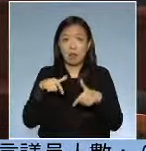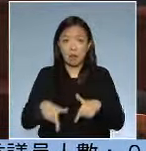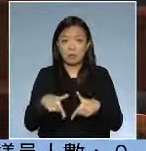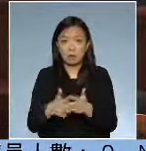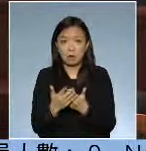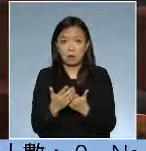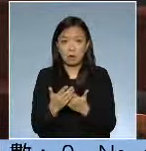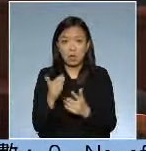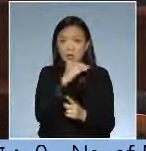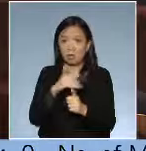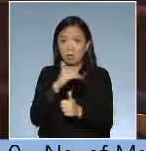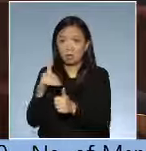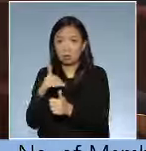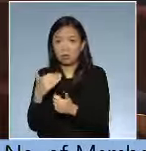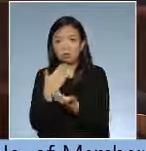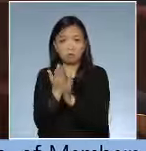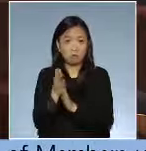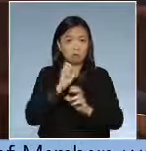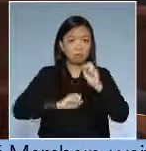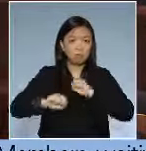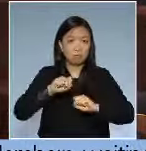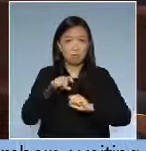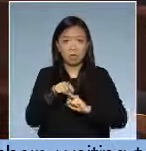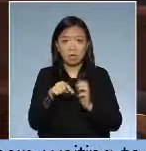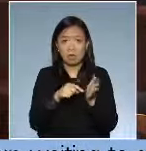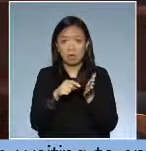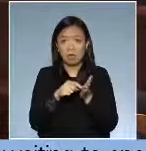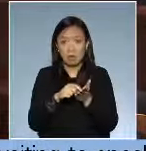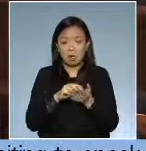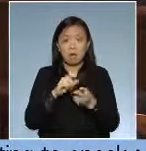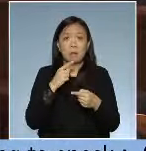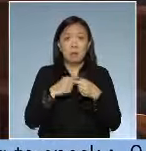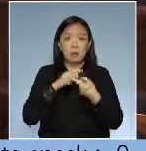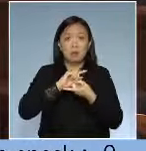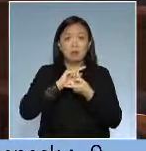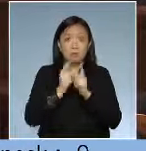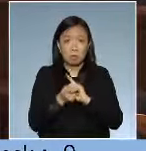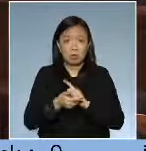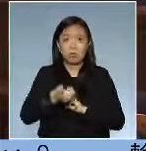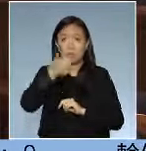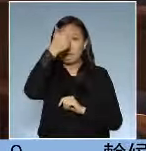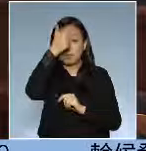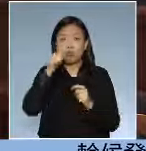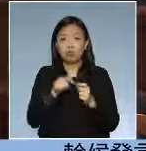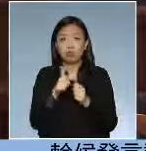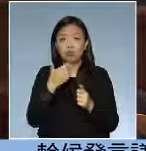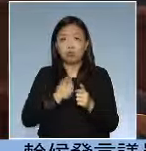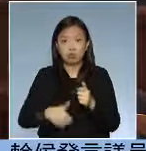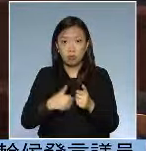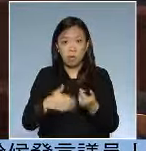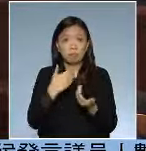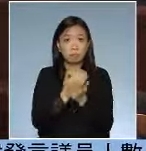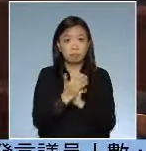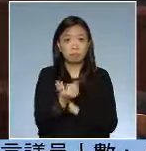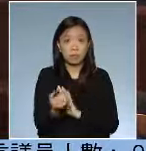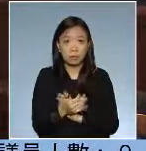布。呢啲言行係咪就係代表咗民主、公義同埋文明呢？